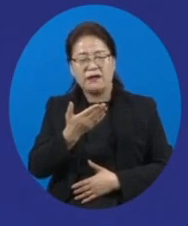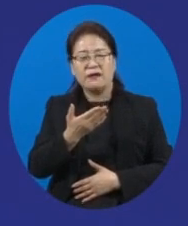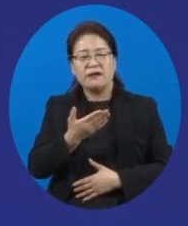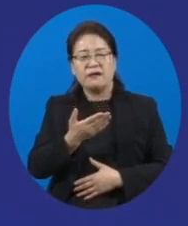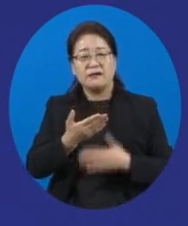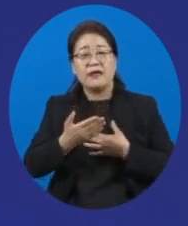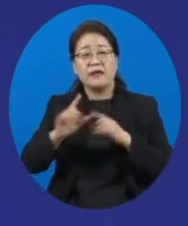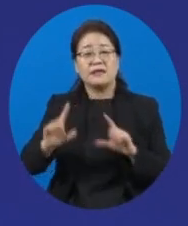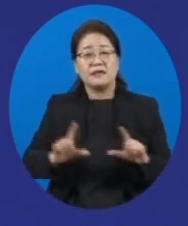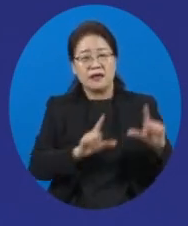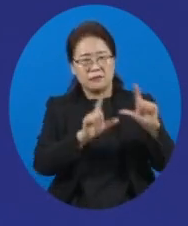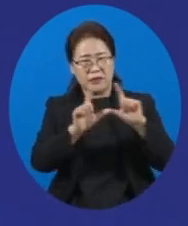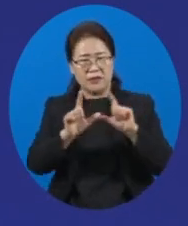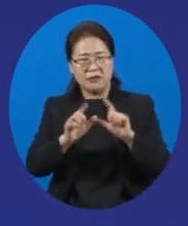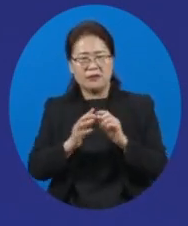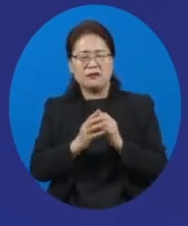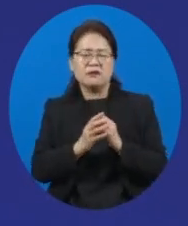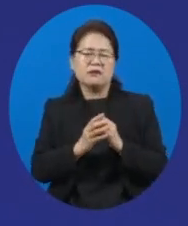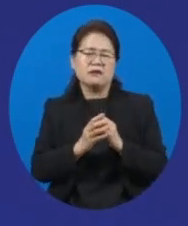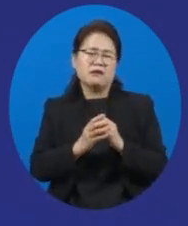내 삶이 무너질 수도 있어요.